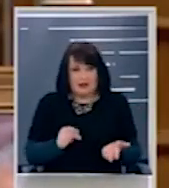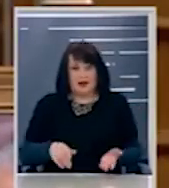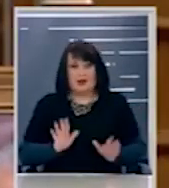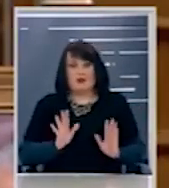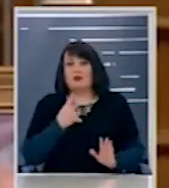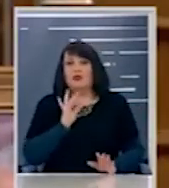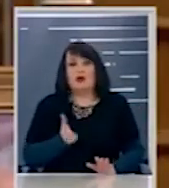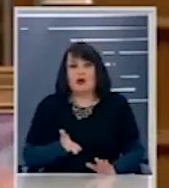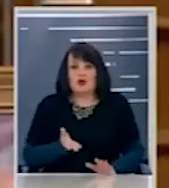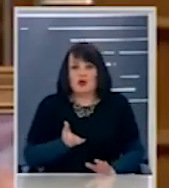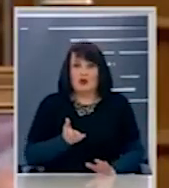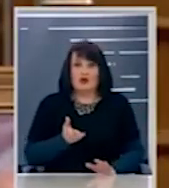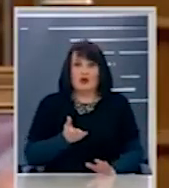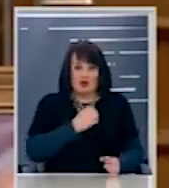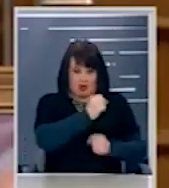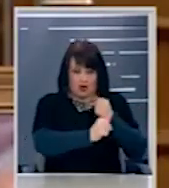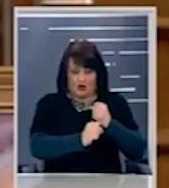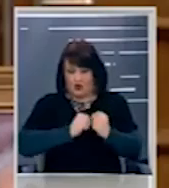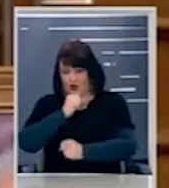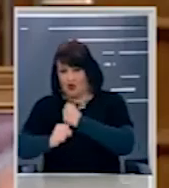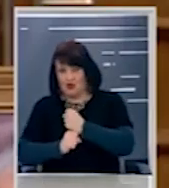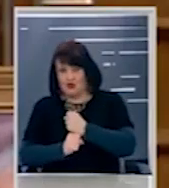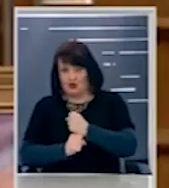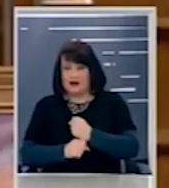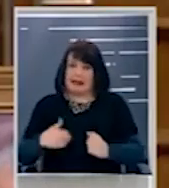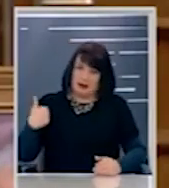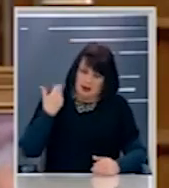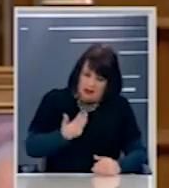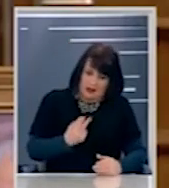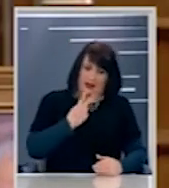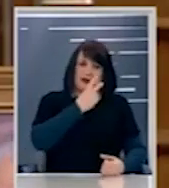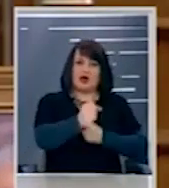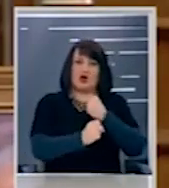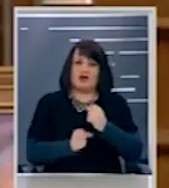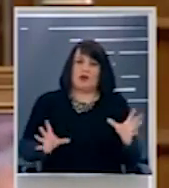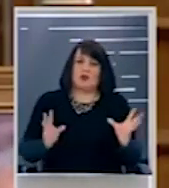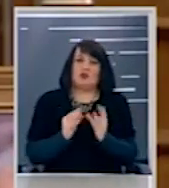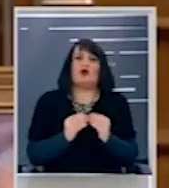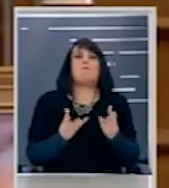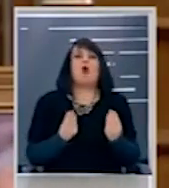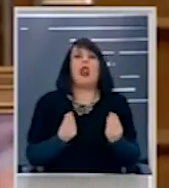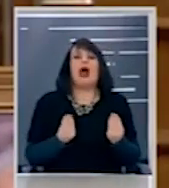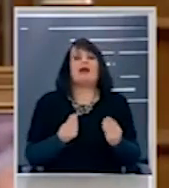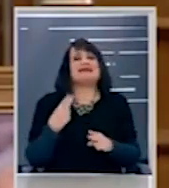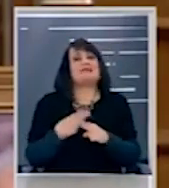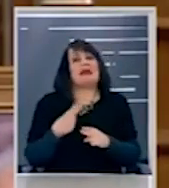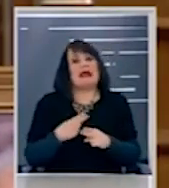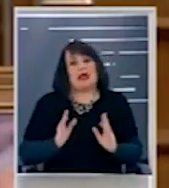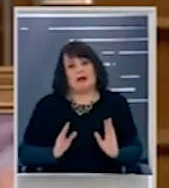Γιατί αυτά τα δύο χρόνια έχουν γίνει πολλά. Έχουν γίνει πολλά και σημαντικά.